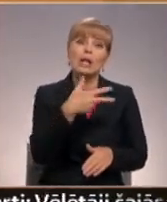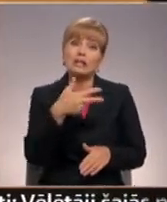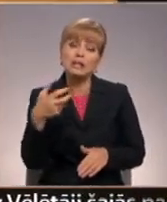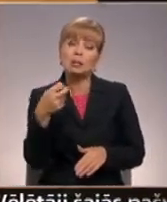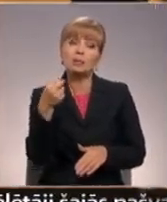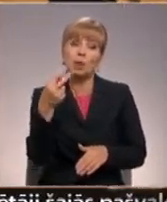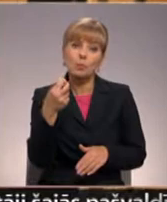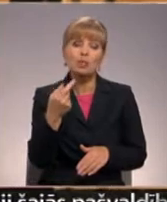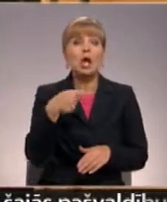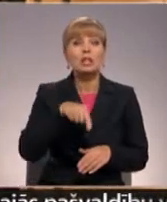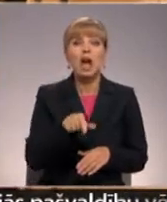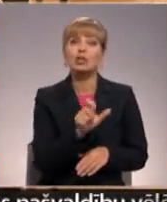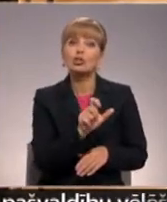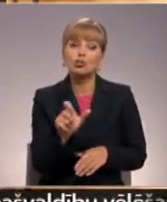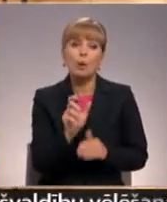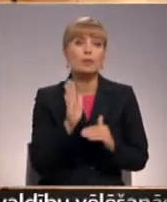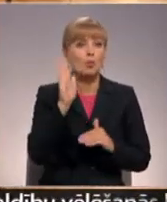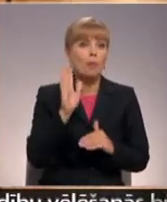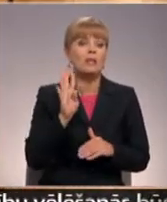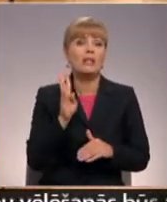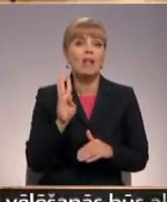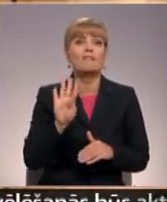24312. No tiem šobrīd nobalsojuši